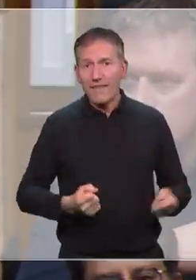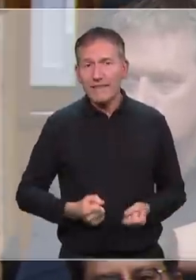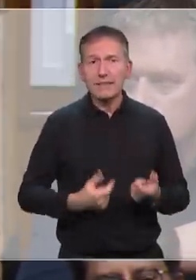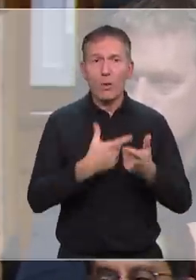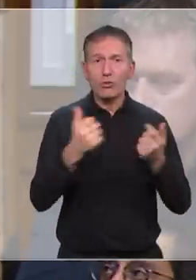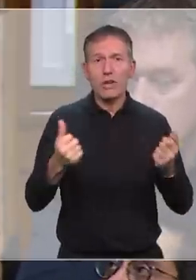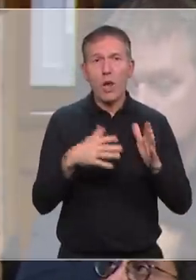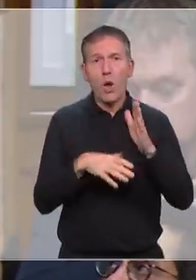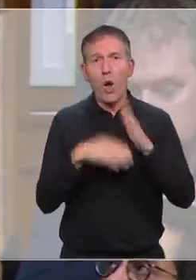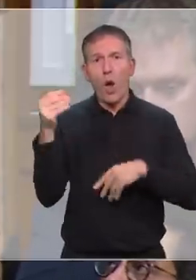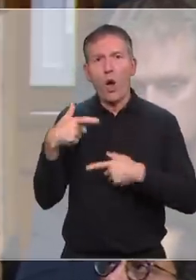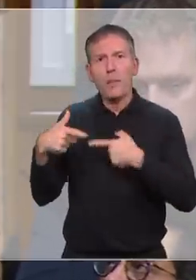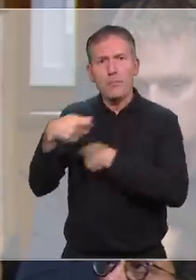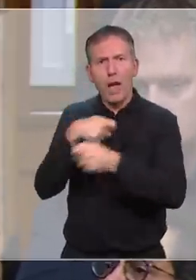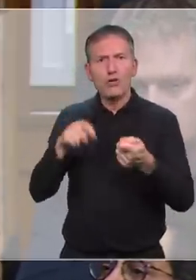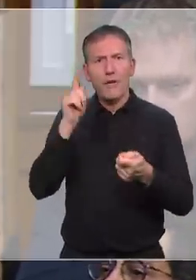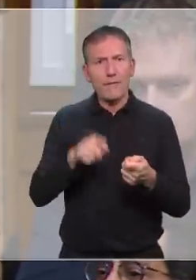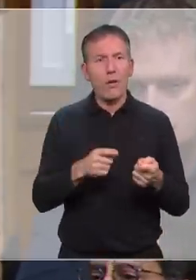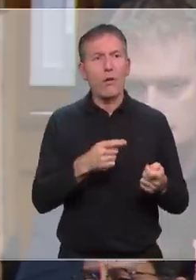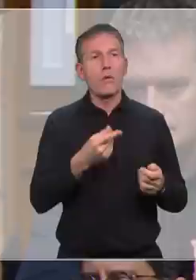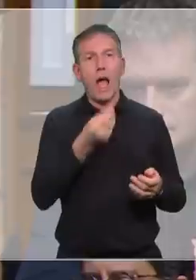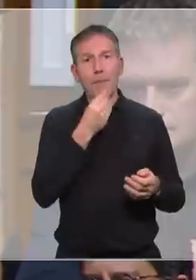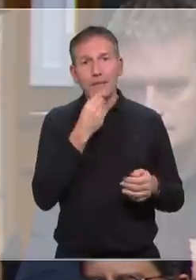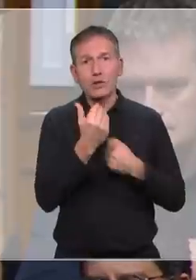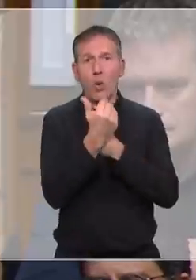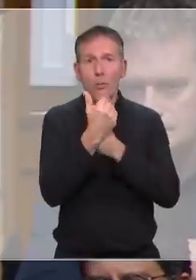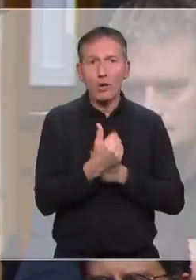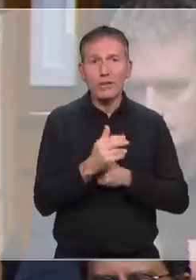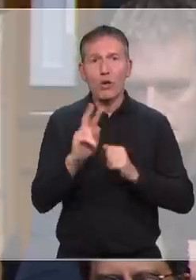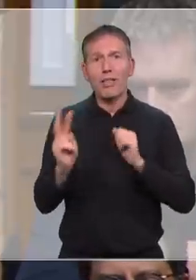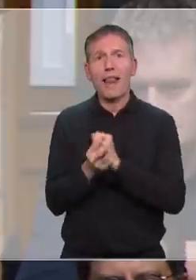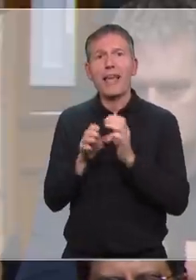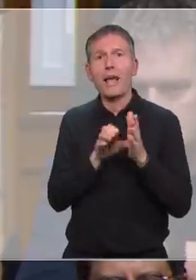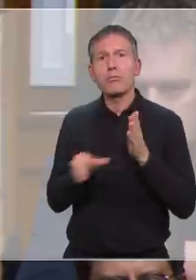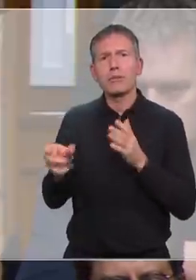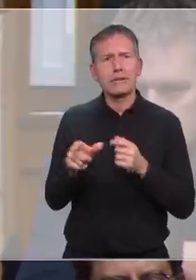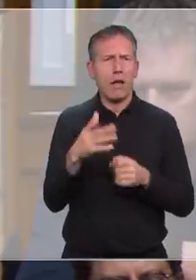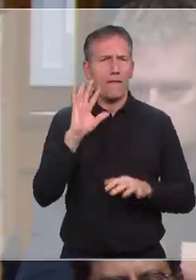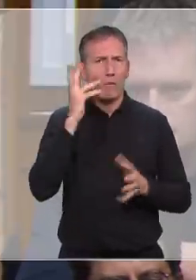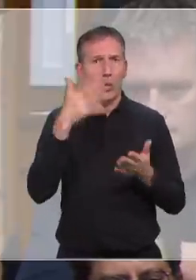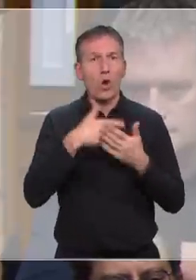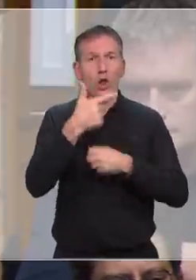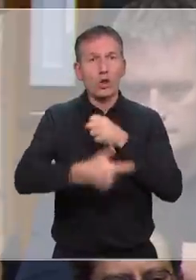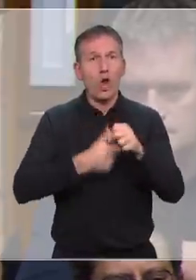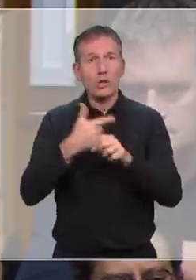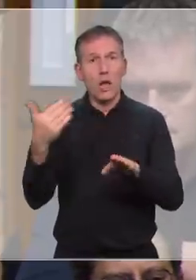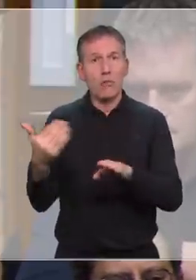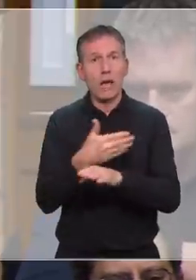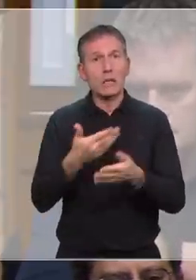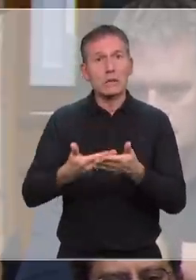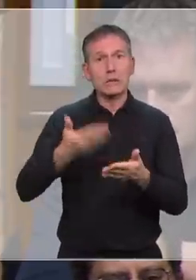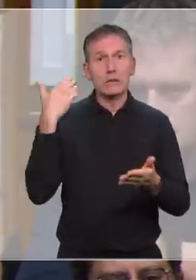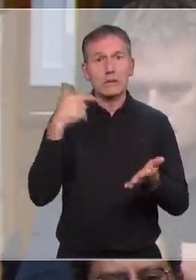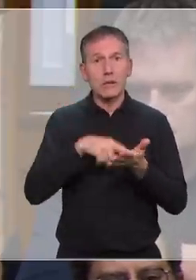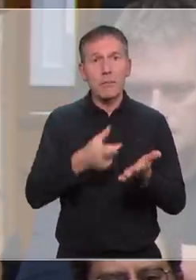des lois du marché. Déléguer notre alimentation, notre protection, notre capacité à soigner est une folie. 2 ans après ces belles paroles, sur nos médicaments, où